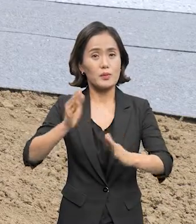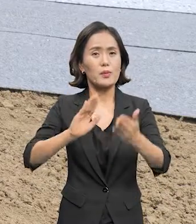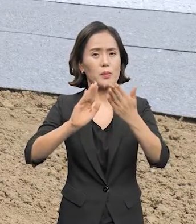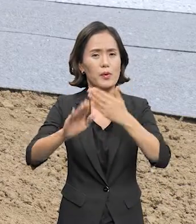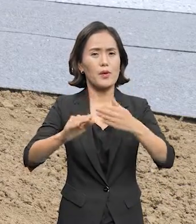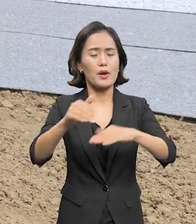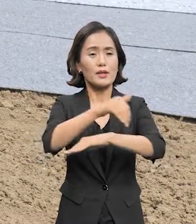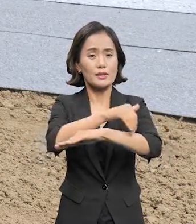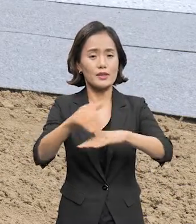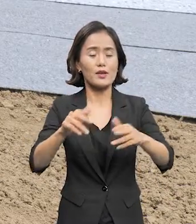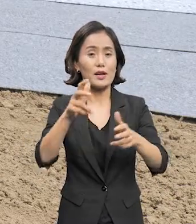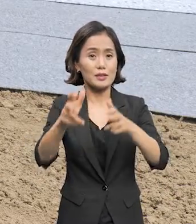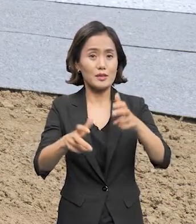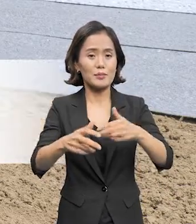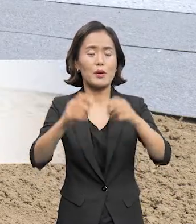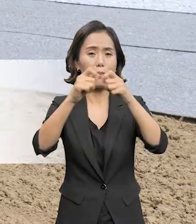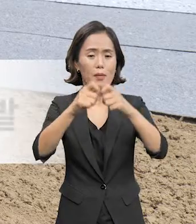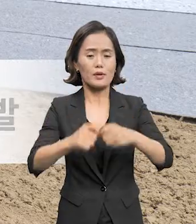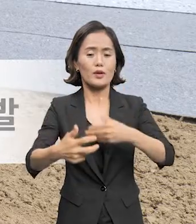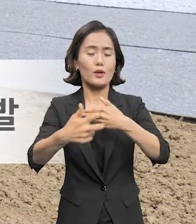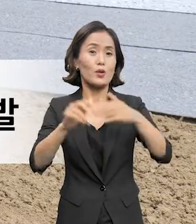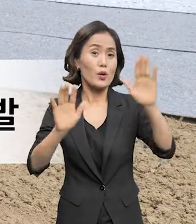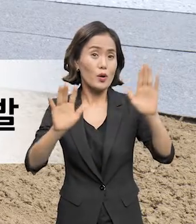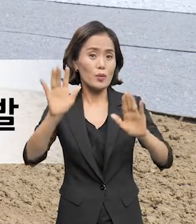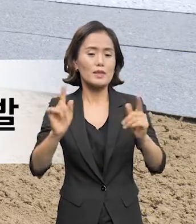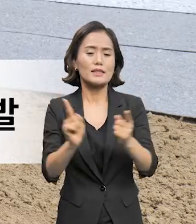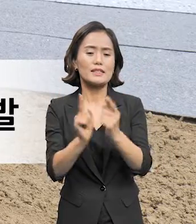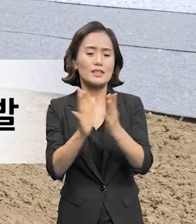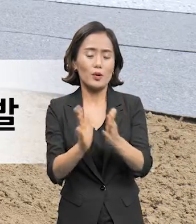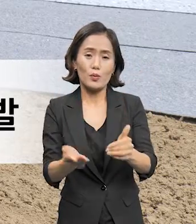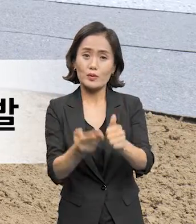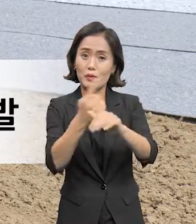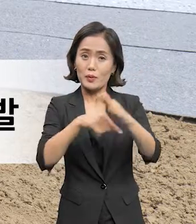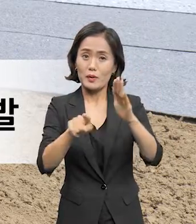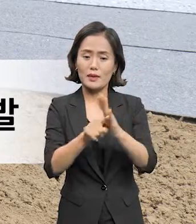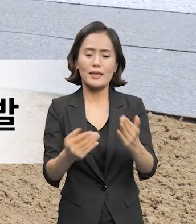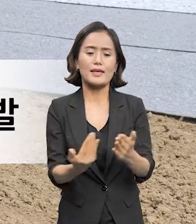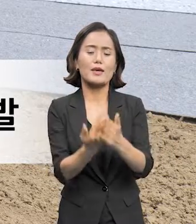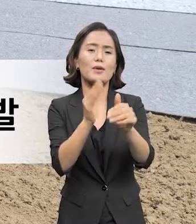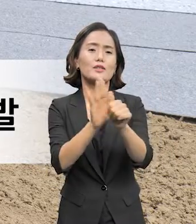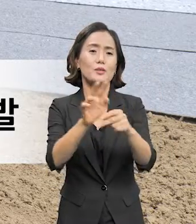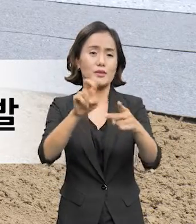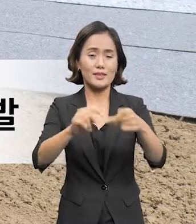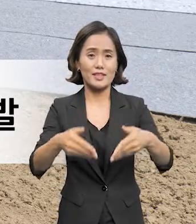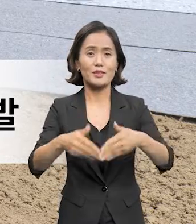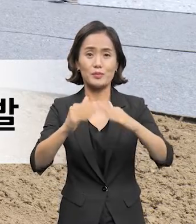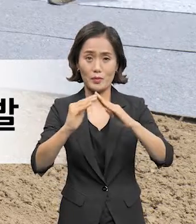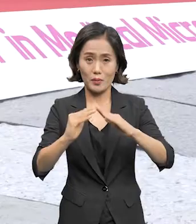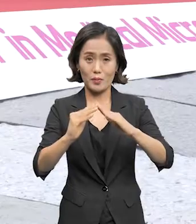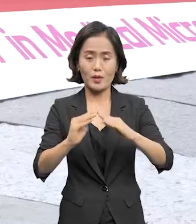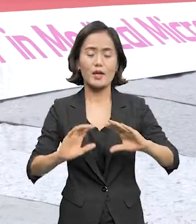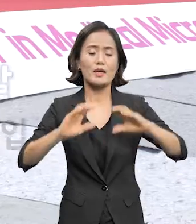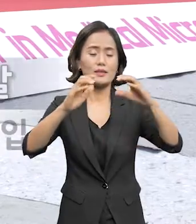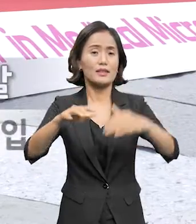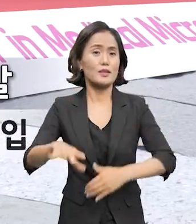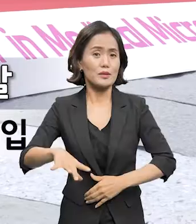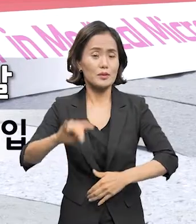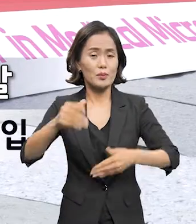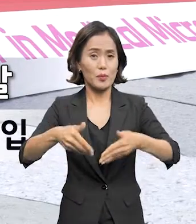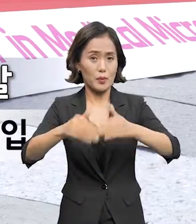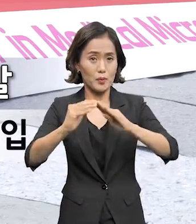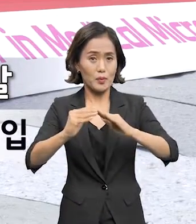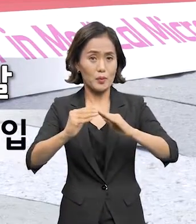광주시가 차세대 전략 산업인 마이크로 의료 로봇을 집중 육성하기 위한 개발 지원 센터를 구축합니다. 세계